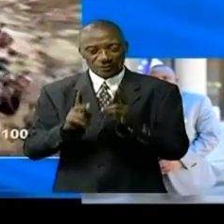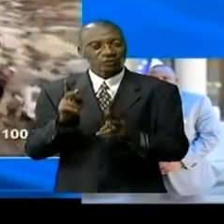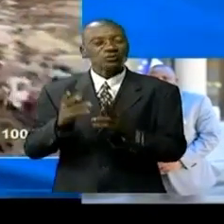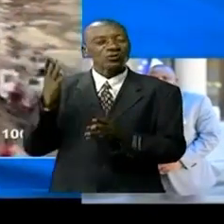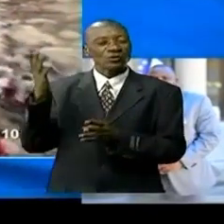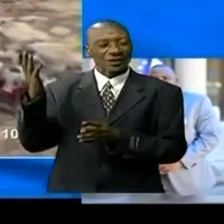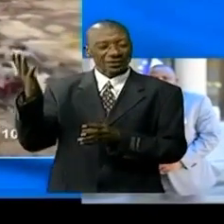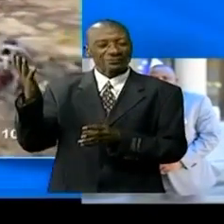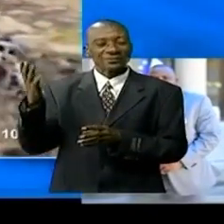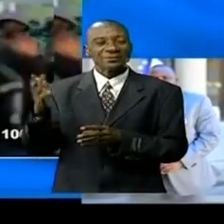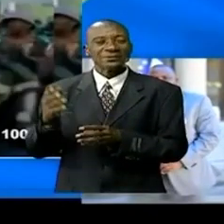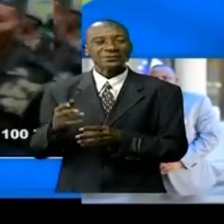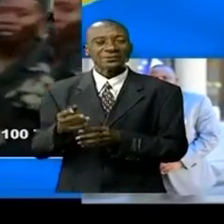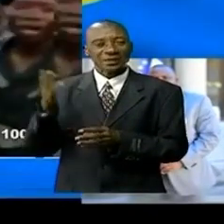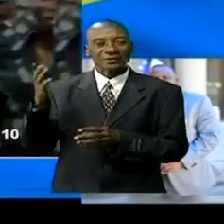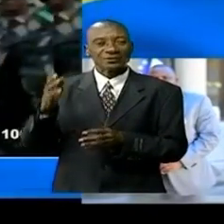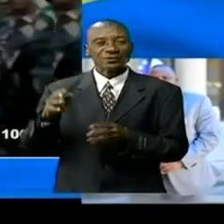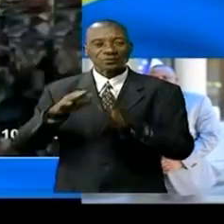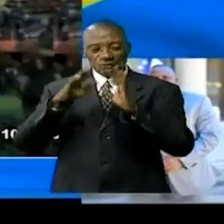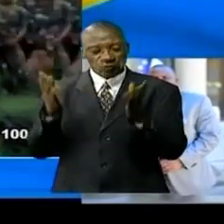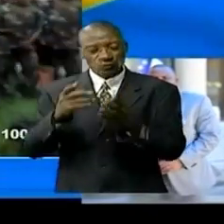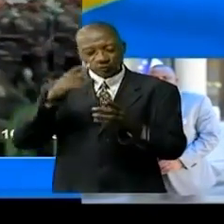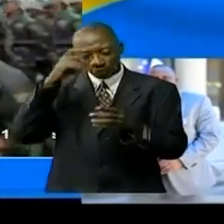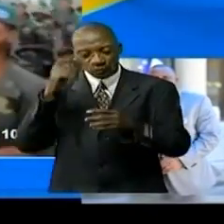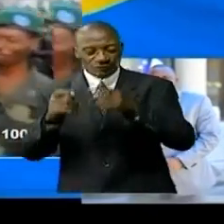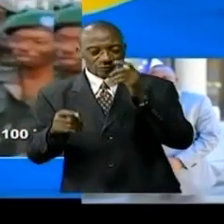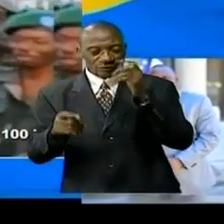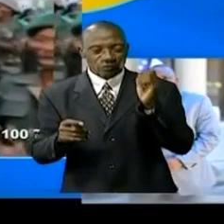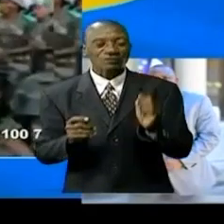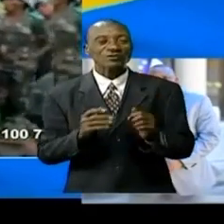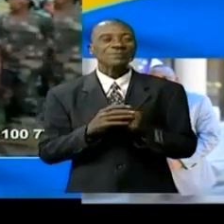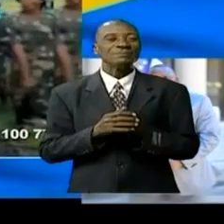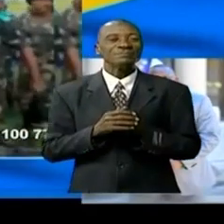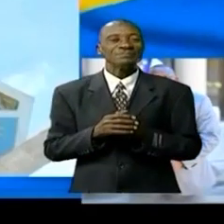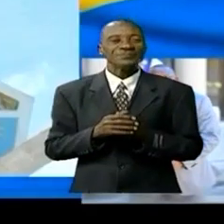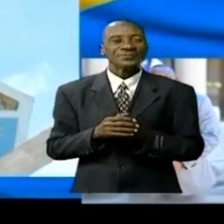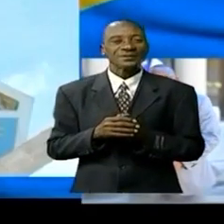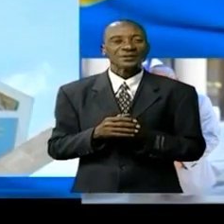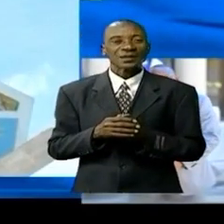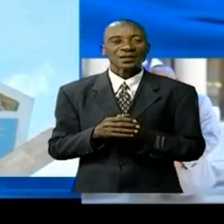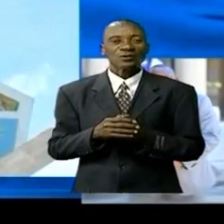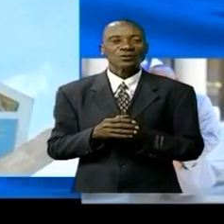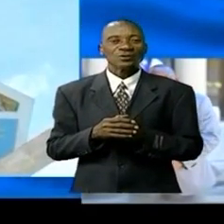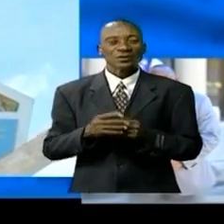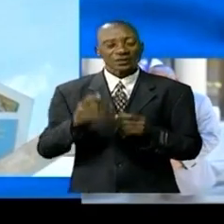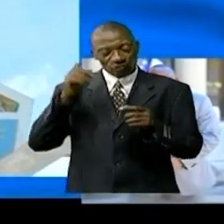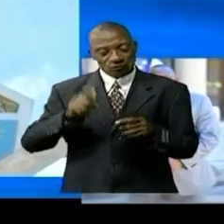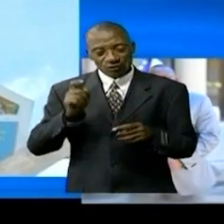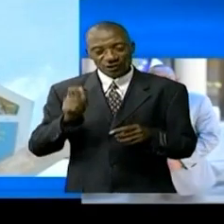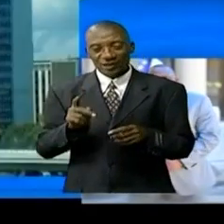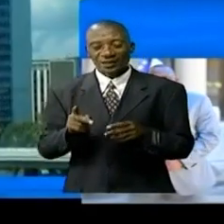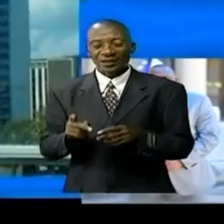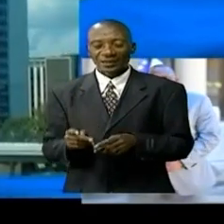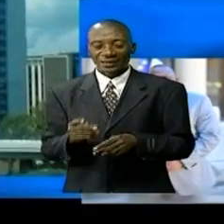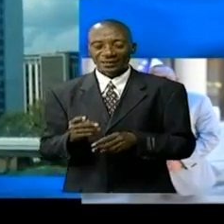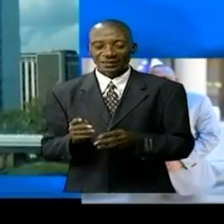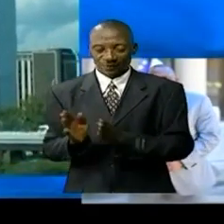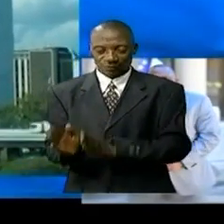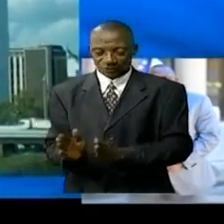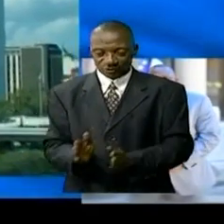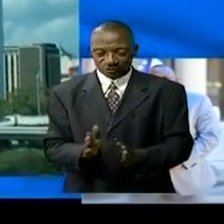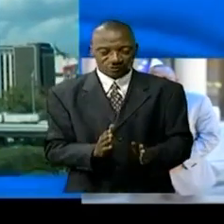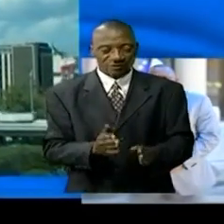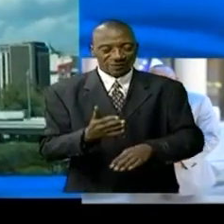l'essentiel. Tous évoquent des raisons identitaires et d'autodéfense, mais se disent prêts à faire avancer les processus tels que voulus par le président